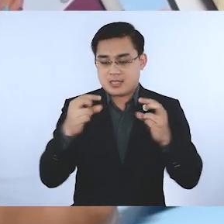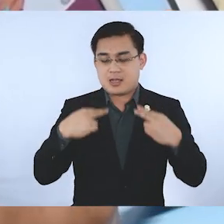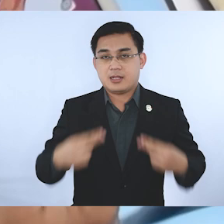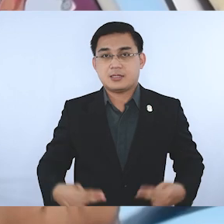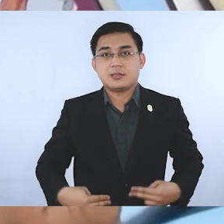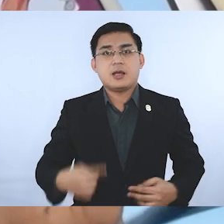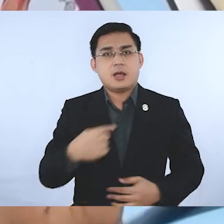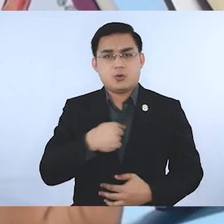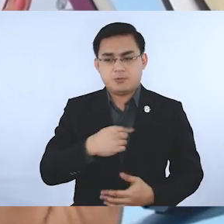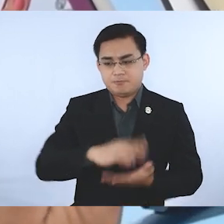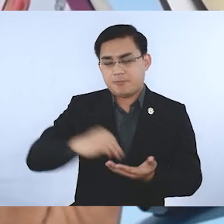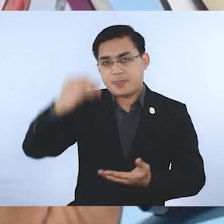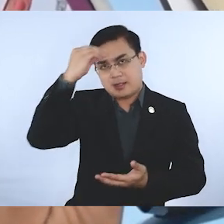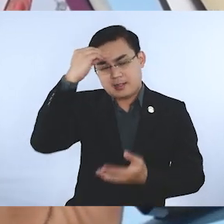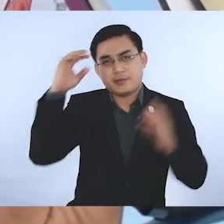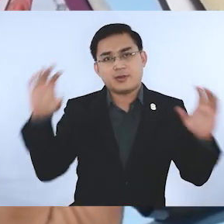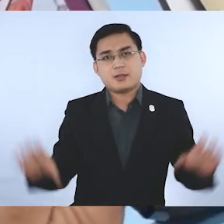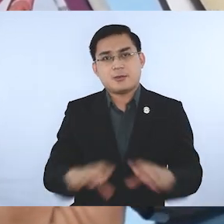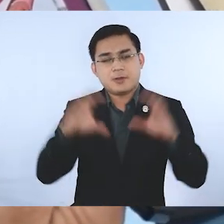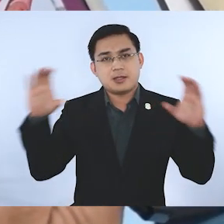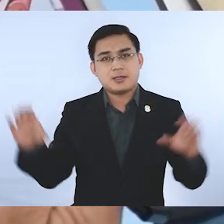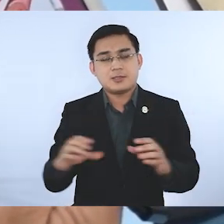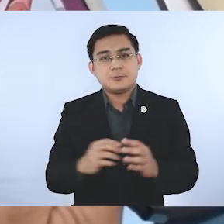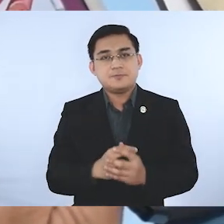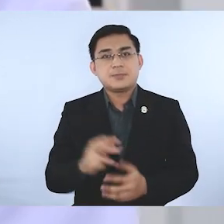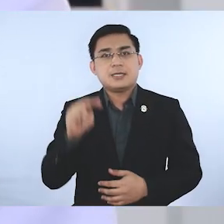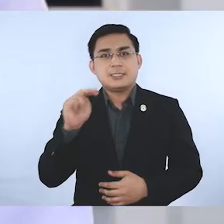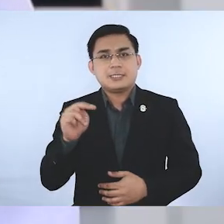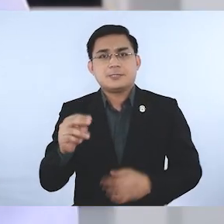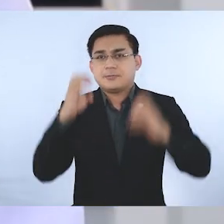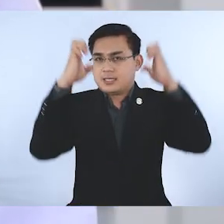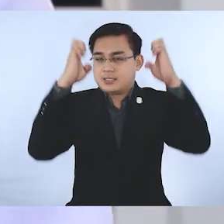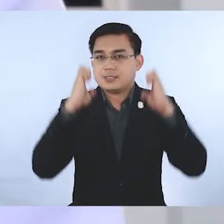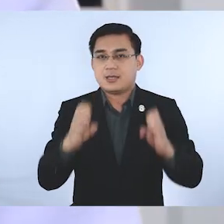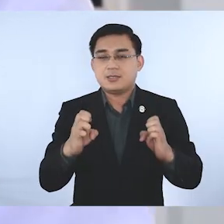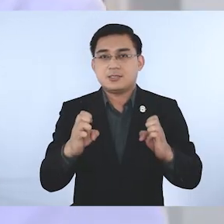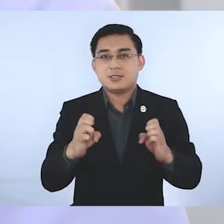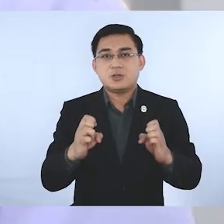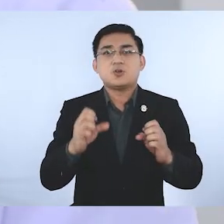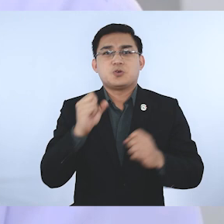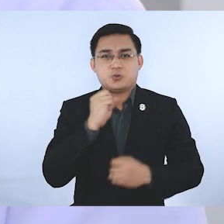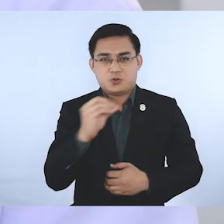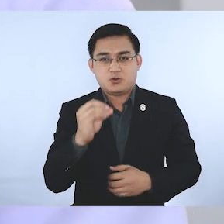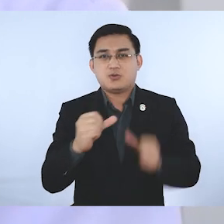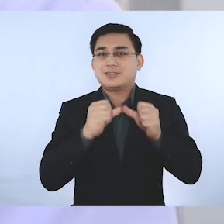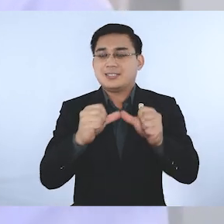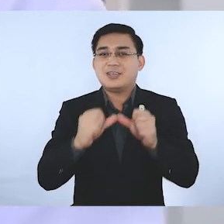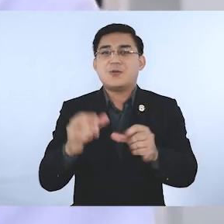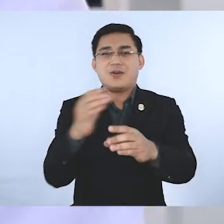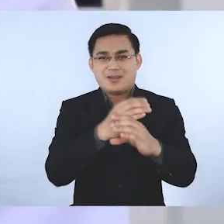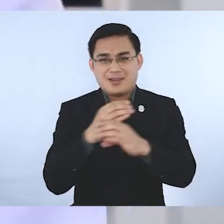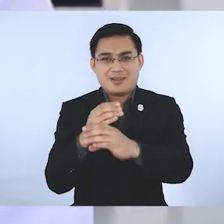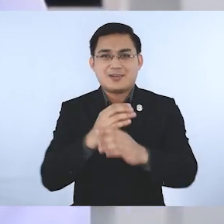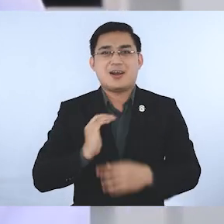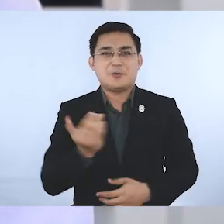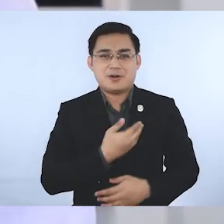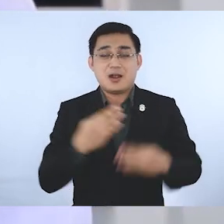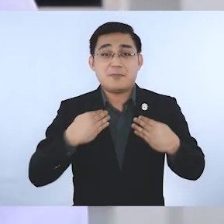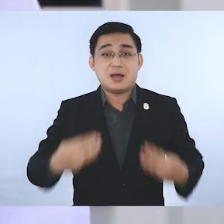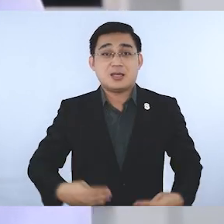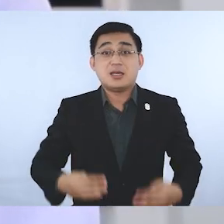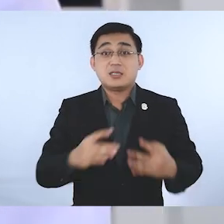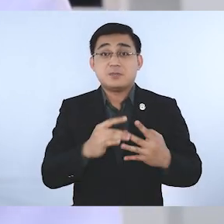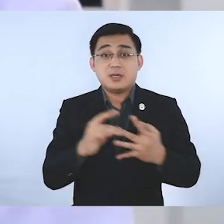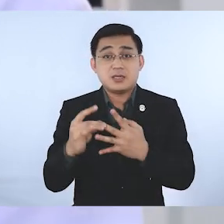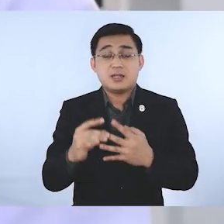Ang natutuhan ko po sa aktibidad na ito, kailangan mag-ehersisyo para patuloy natin mapangalagaan yung ating katawan, lalong-lalo